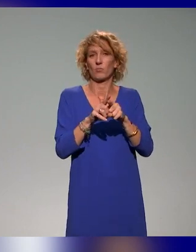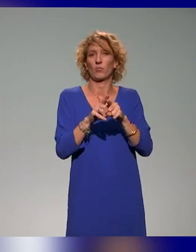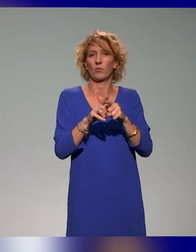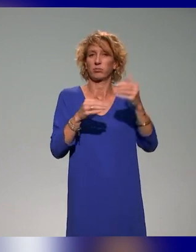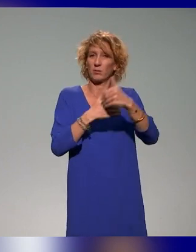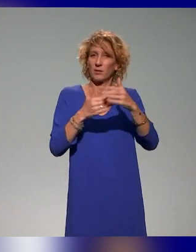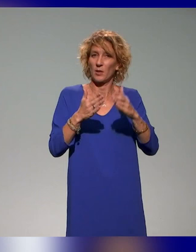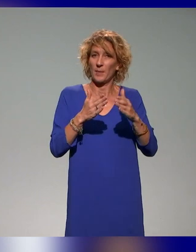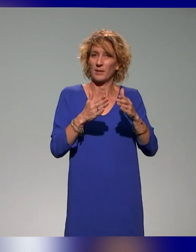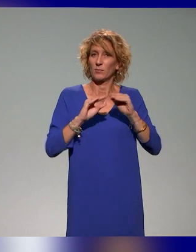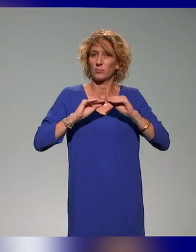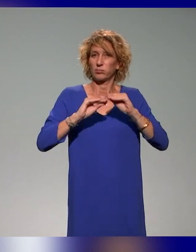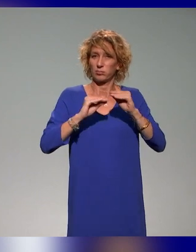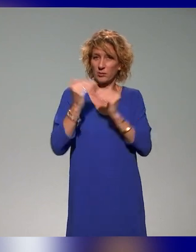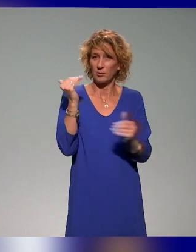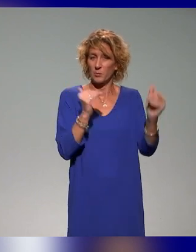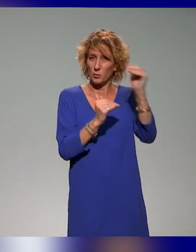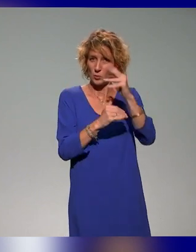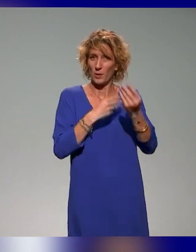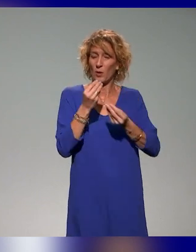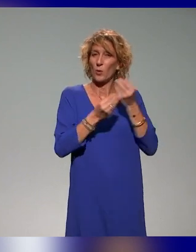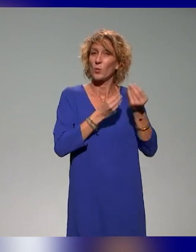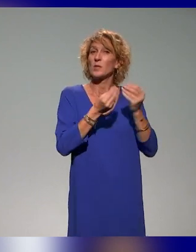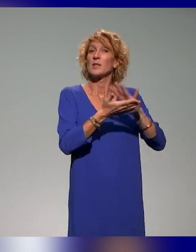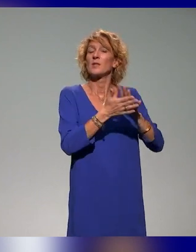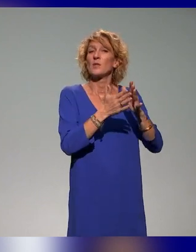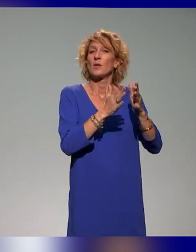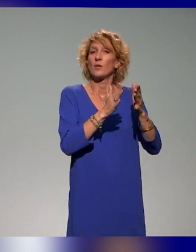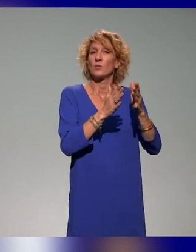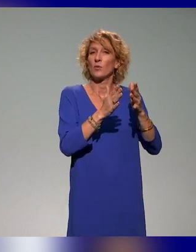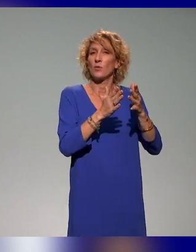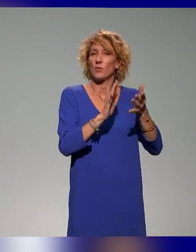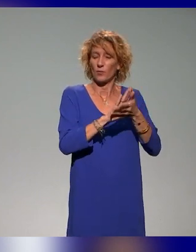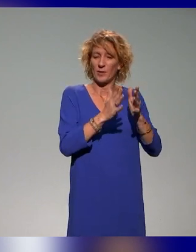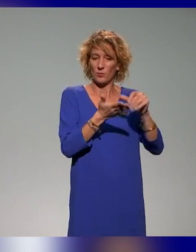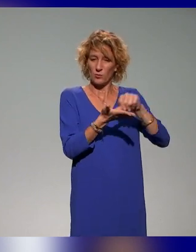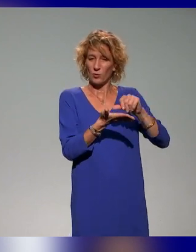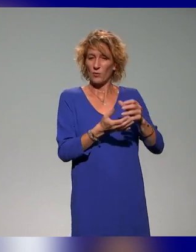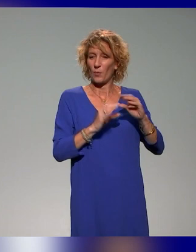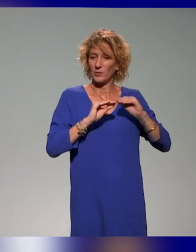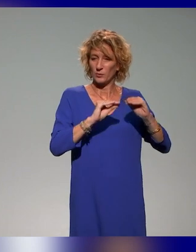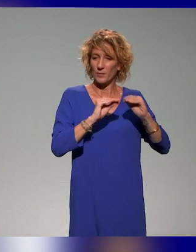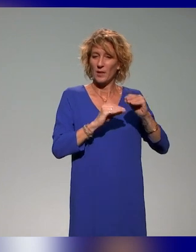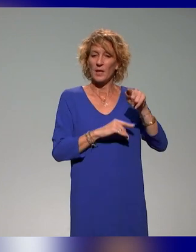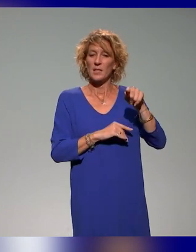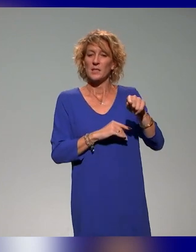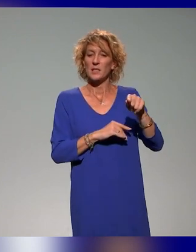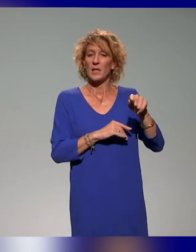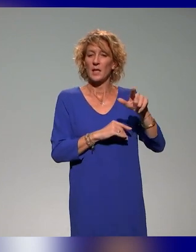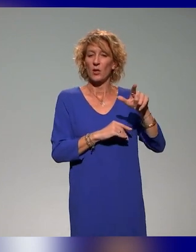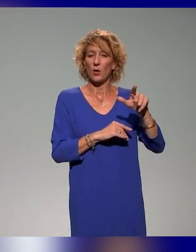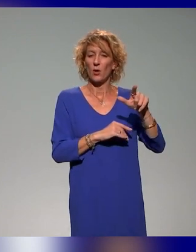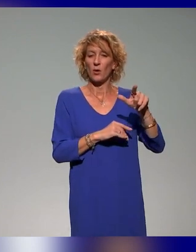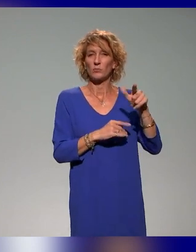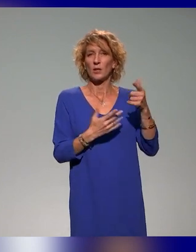supérieur, des centres de formation, au niveau d'une association que je connais bien qui s'appelle l'ANSTIA, puisque l'ANSTIA, on est une communauté aussi d'ingénieurs pédagogiques.